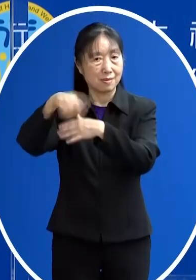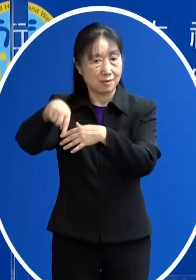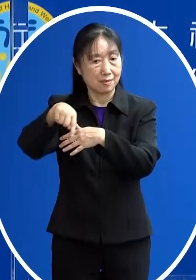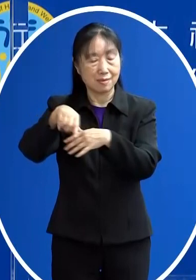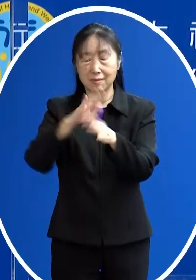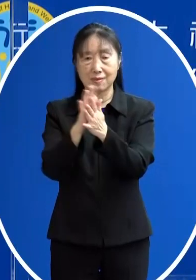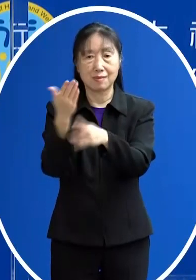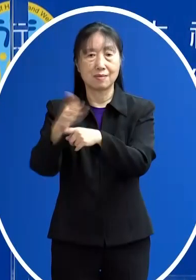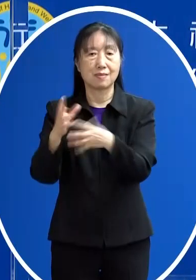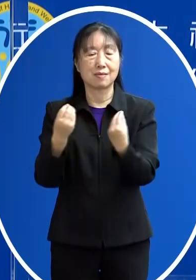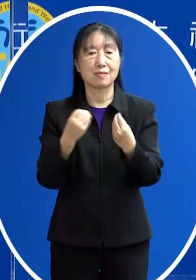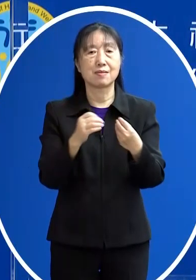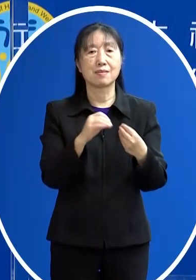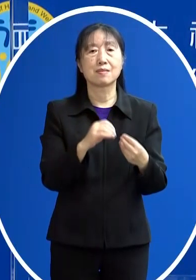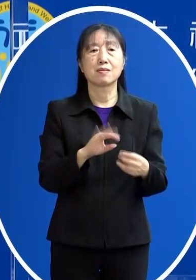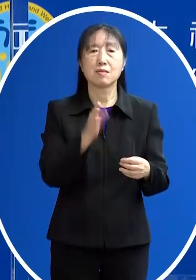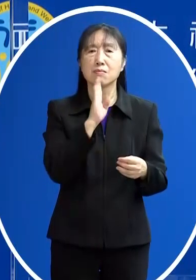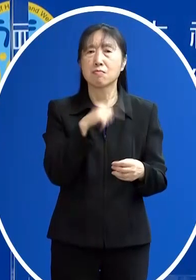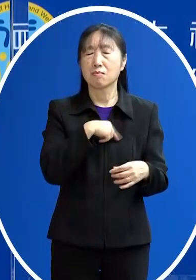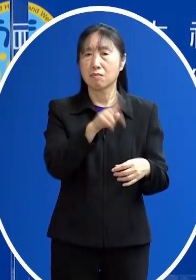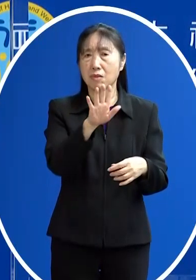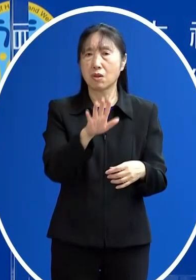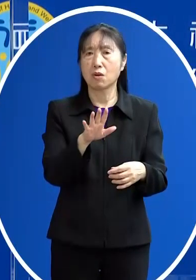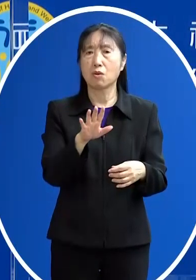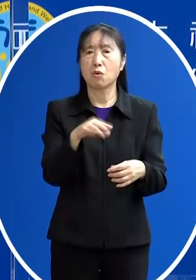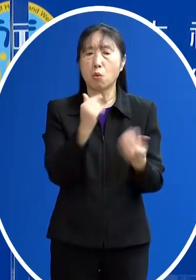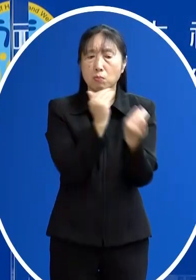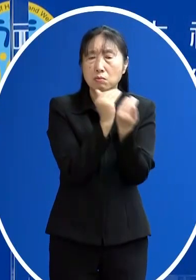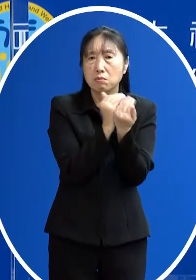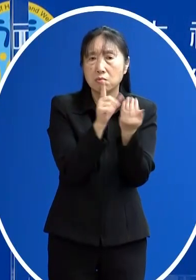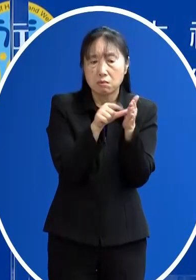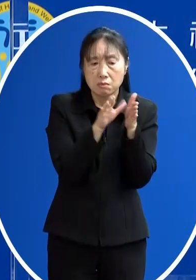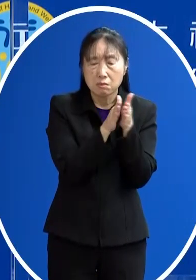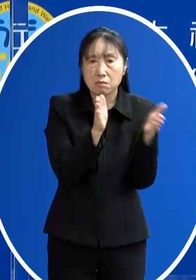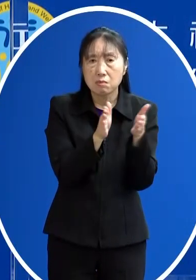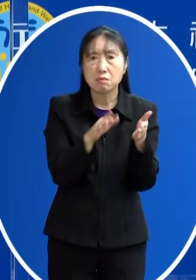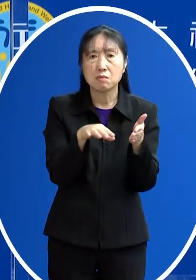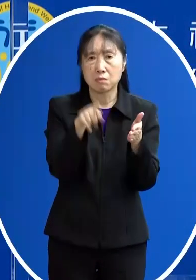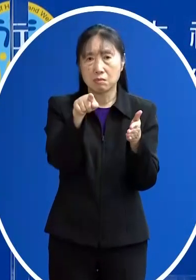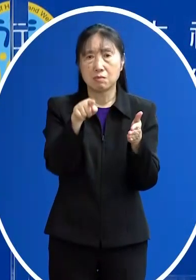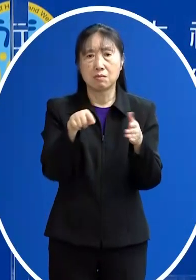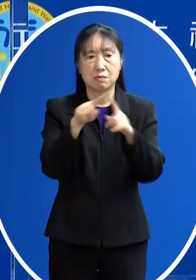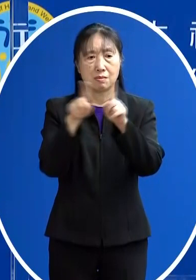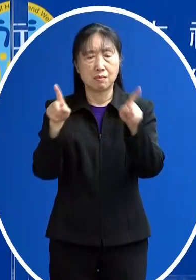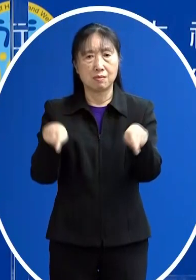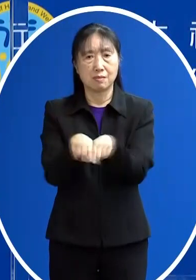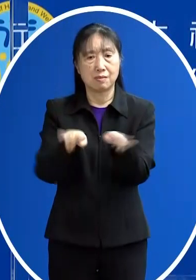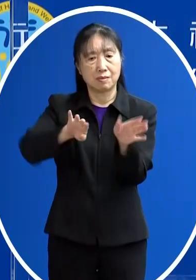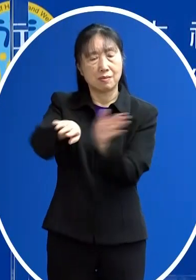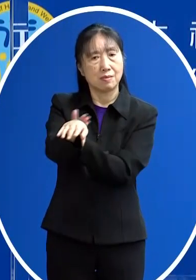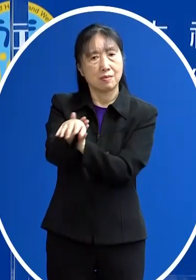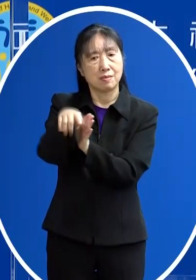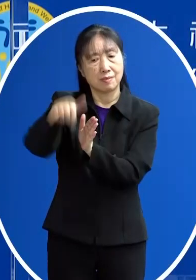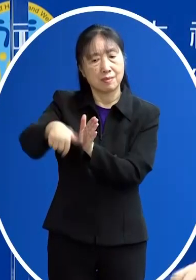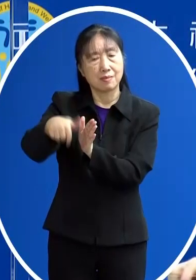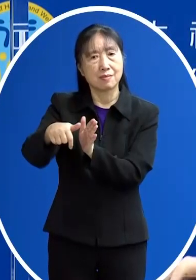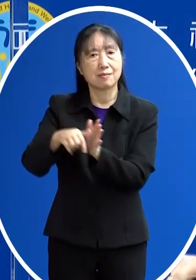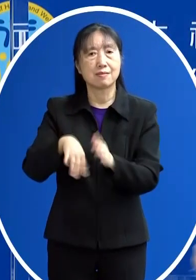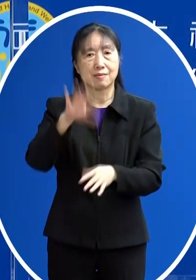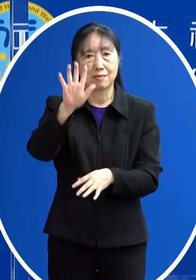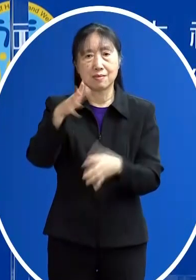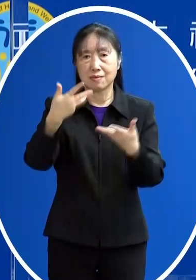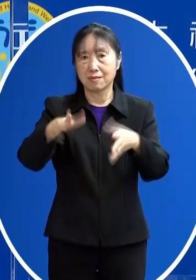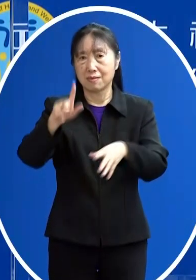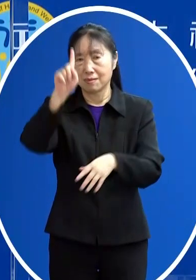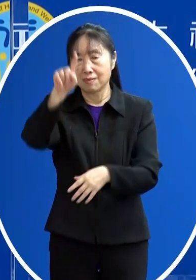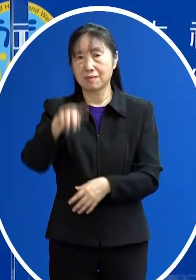分。那至于说这个潜伏期或者说这个隐藏期的部分，大家可以看到说在右边的这个表格最下面，有多了一